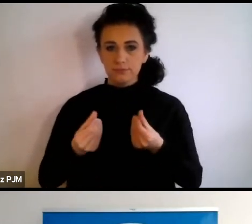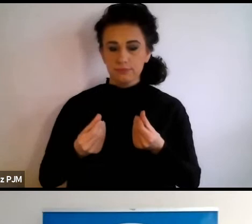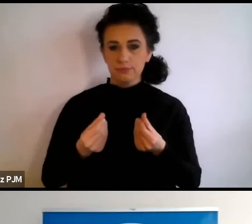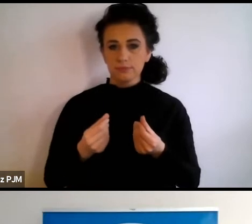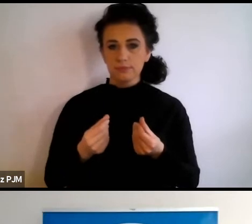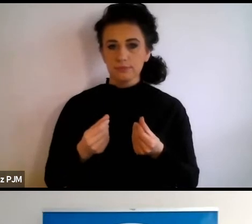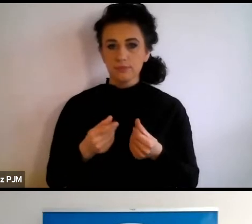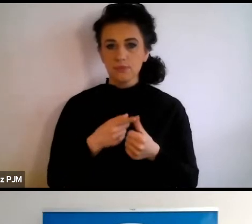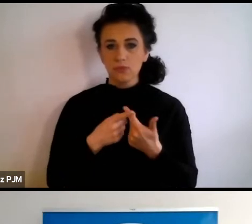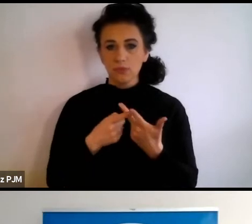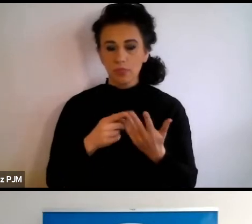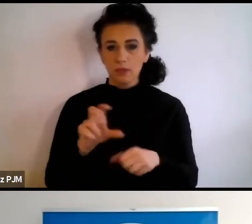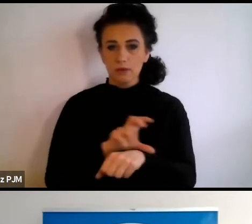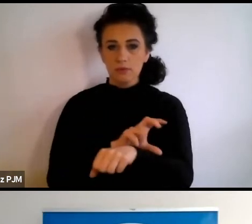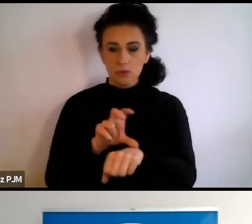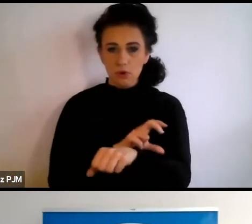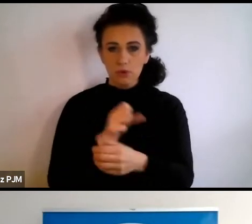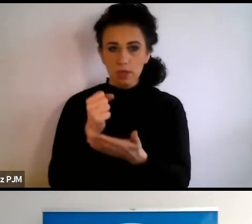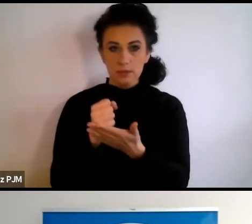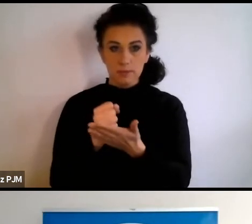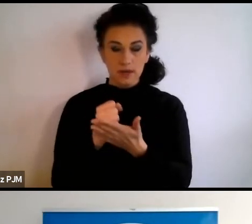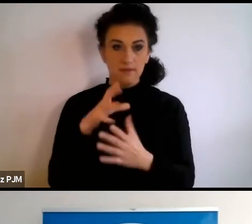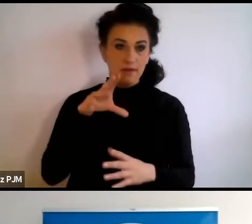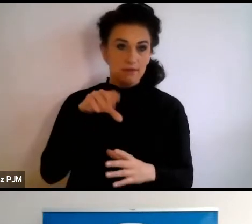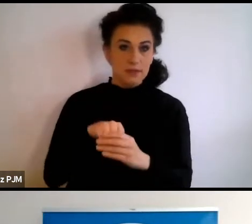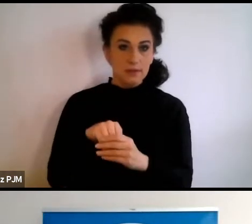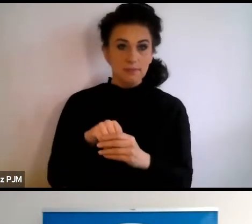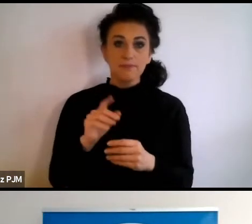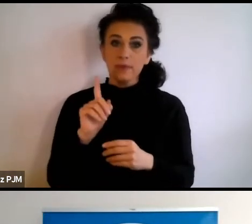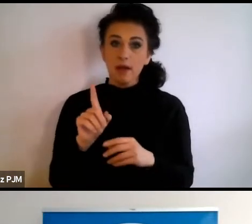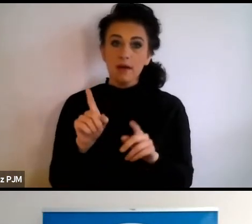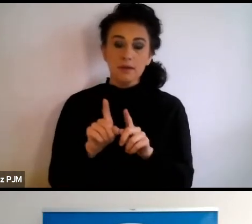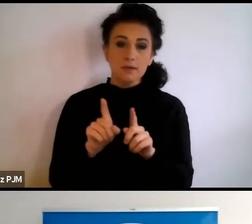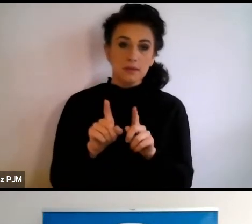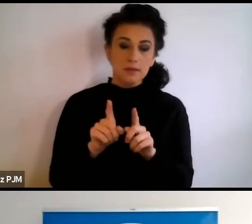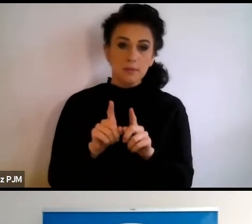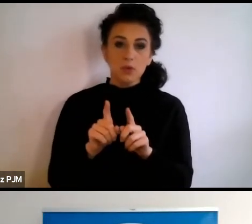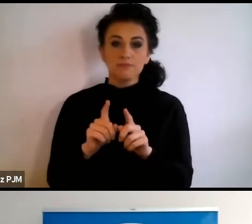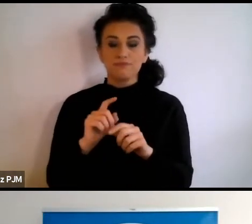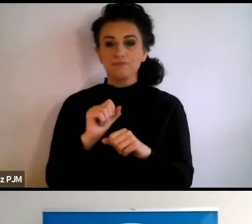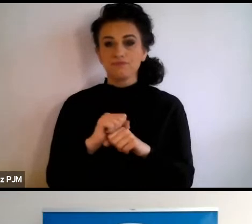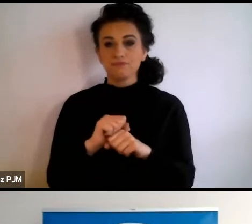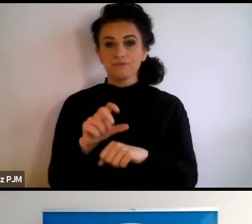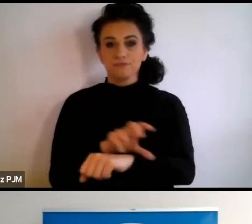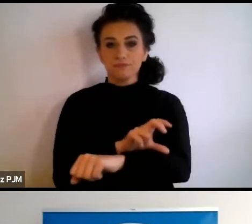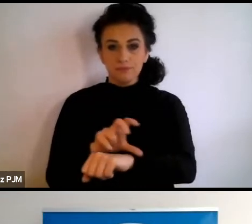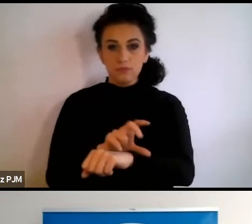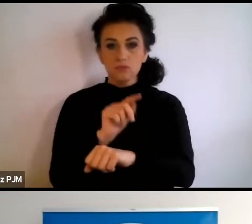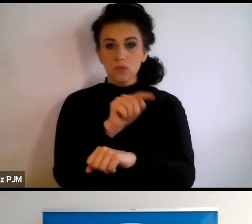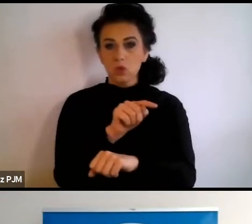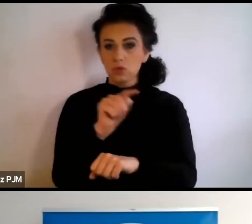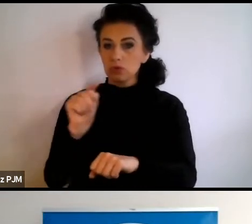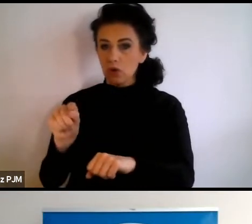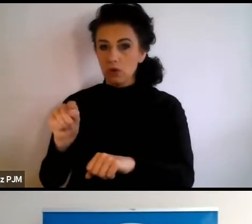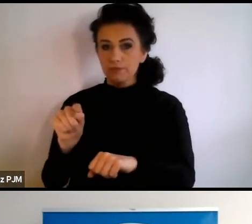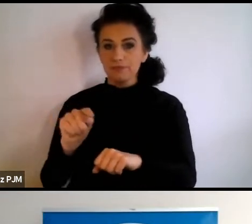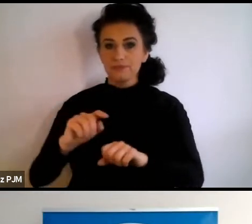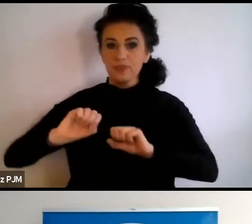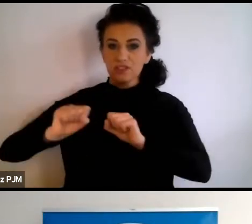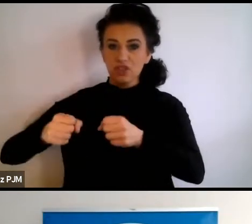strony technologicznej, ale żadna technologia nie